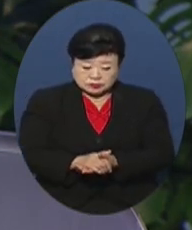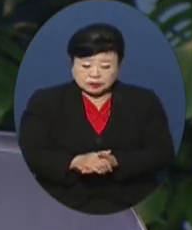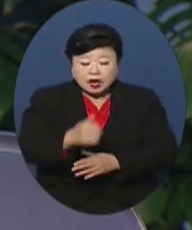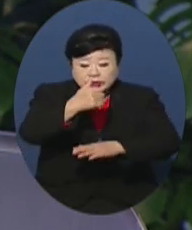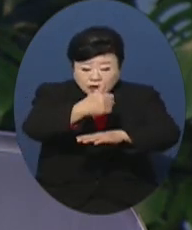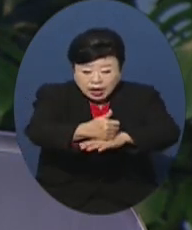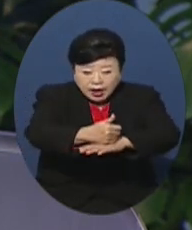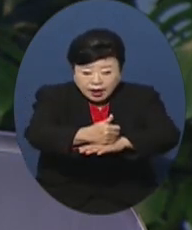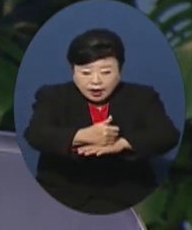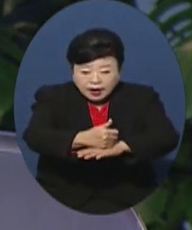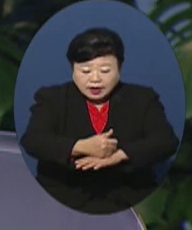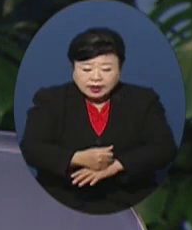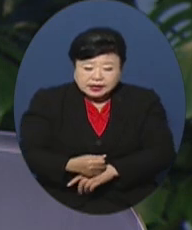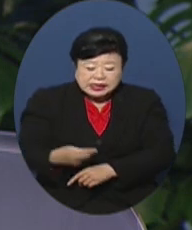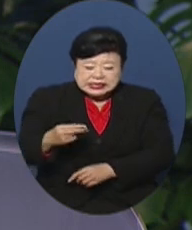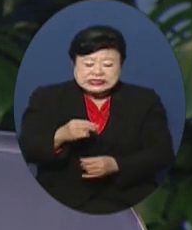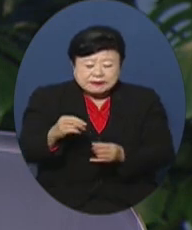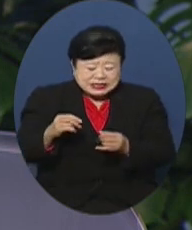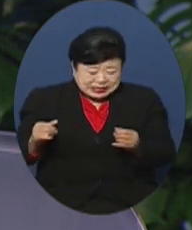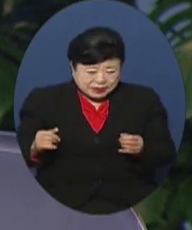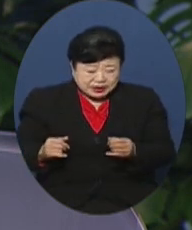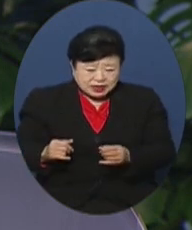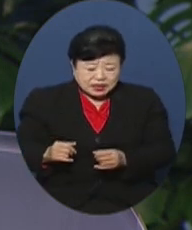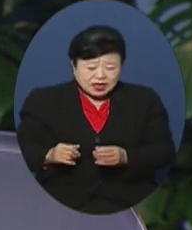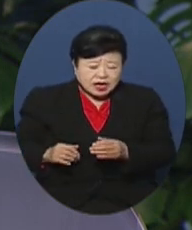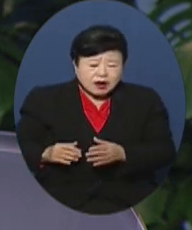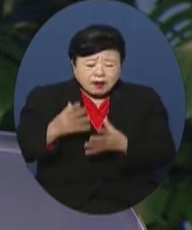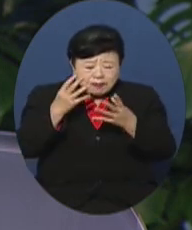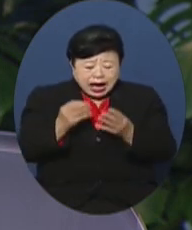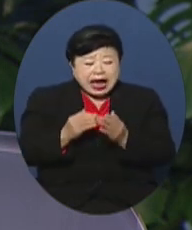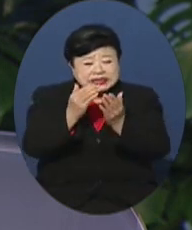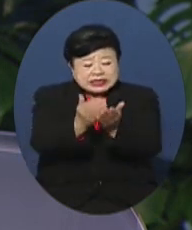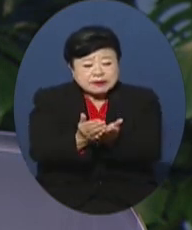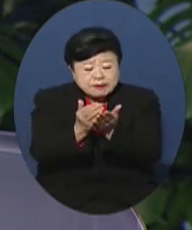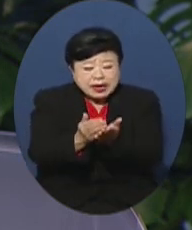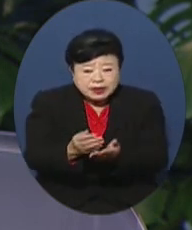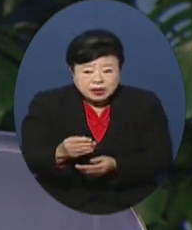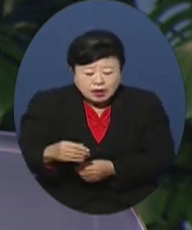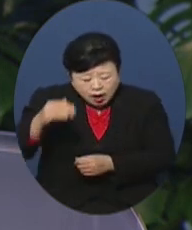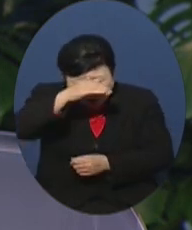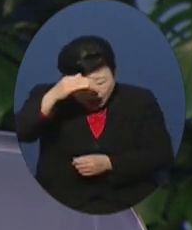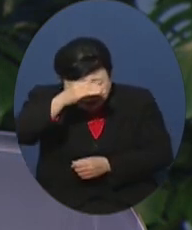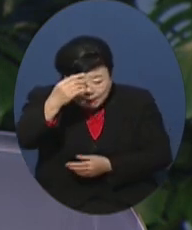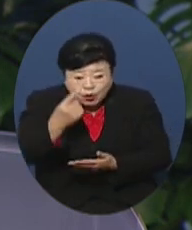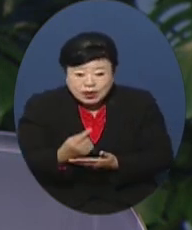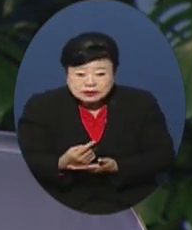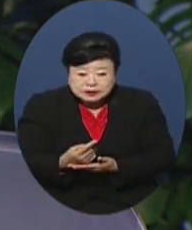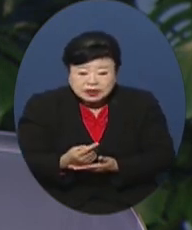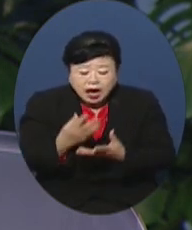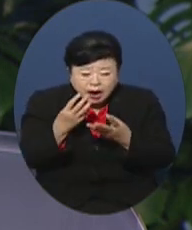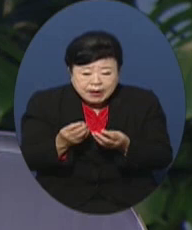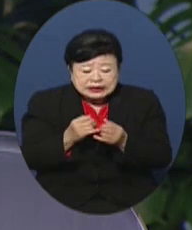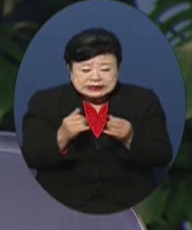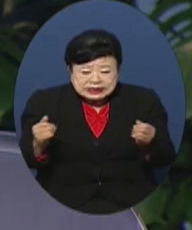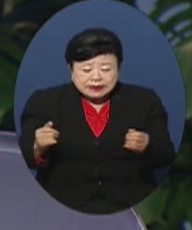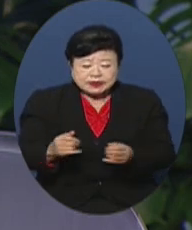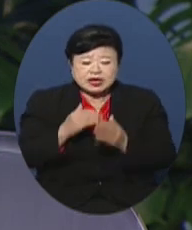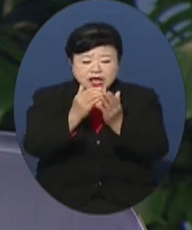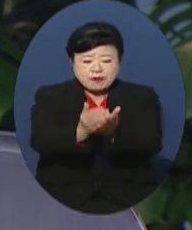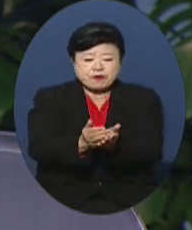결과 2천만 명이 넘는 사람들이 이 배를 관람했습니다. 수없이 많은